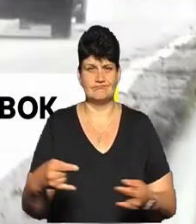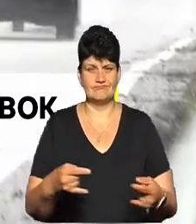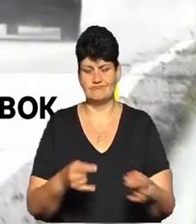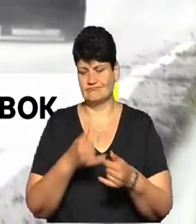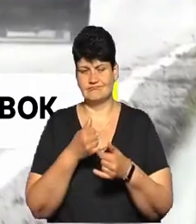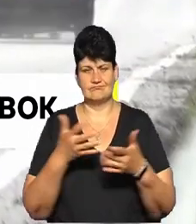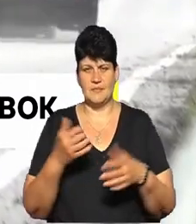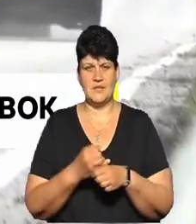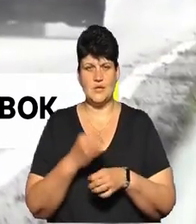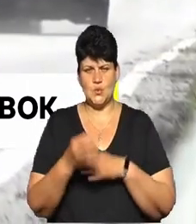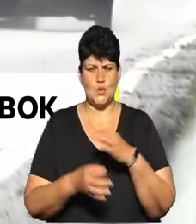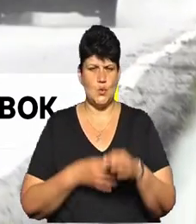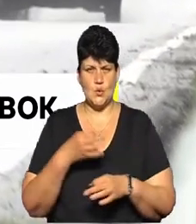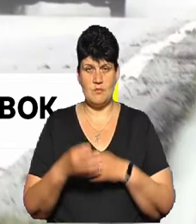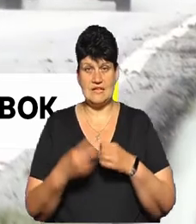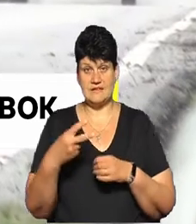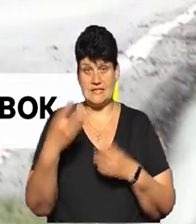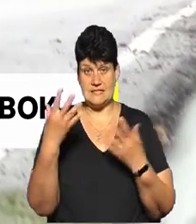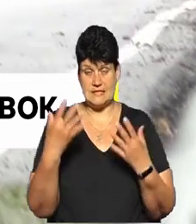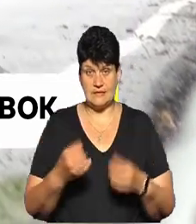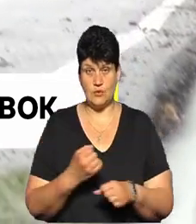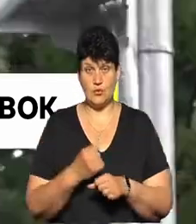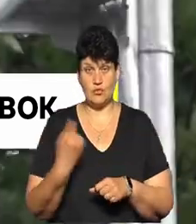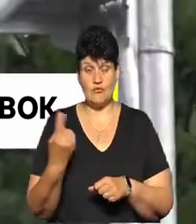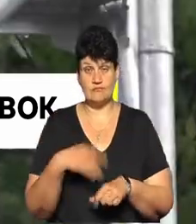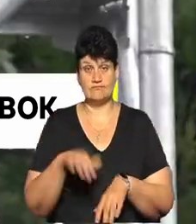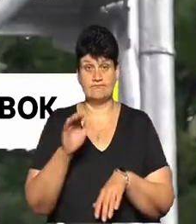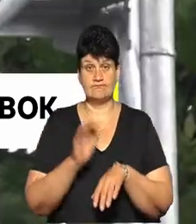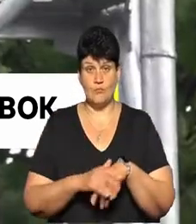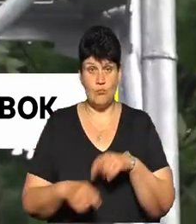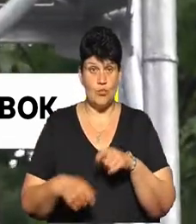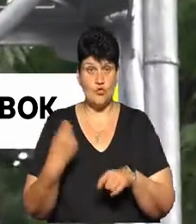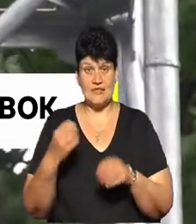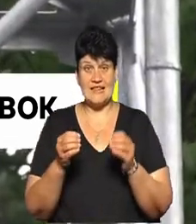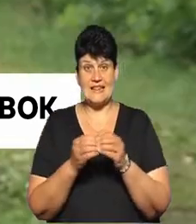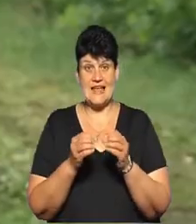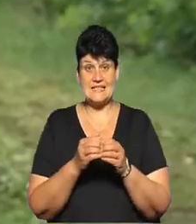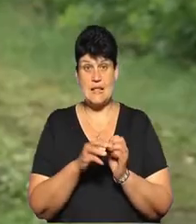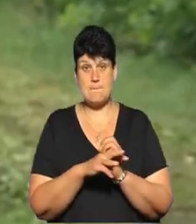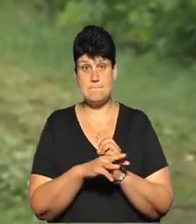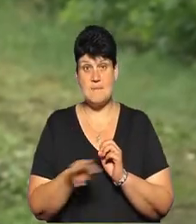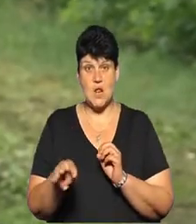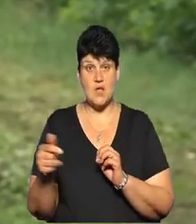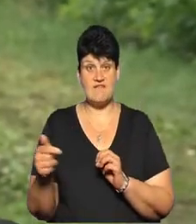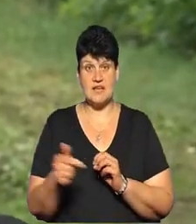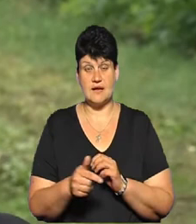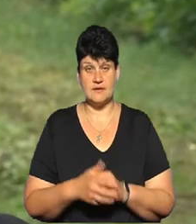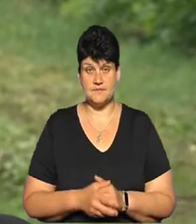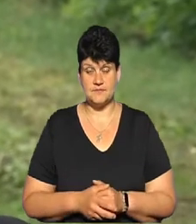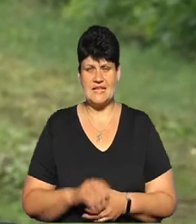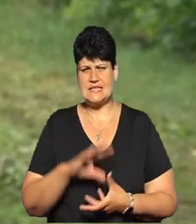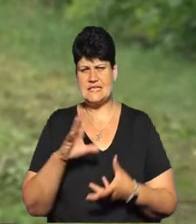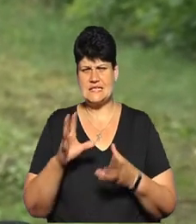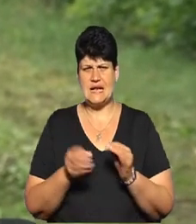цілодобово. За 20 днів роботи в області ваги зафіксували порушень на 10 мільйонів гривень, каже чоловік. Загальна кількість автомобілів,